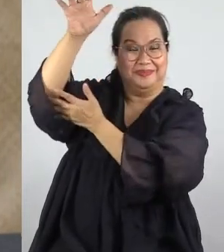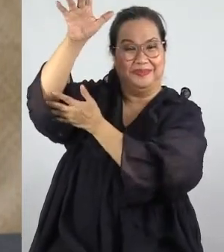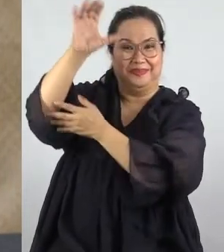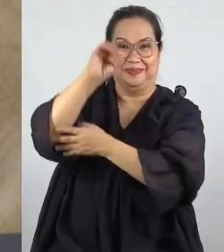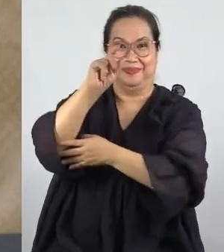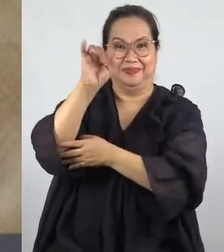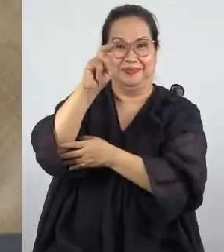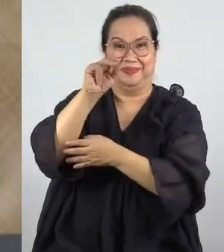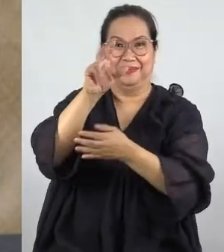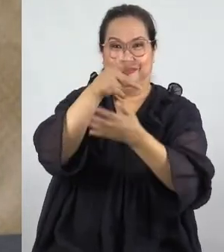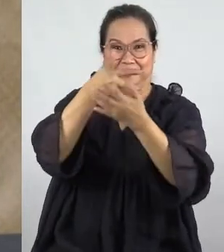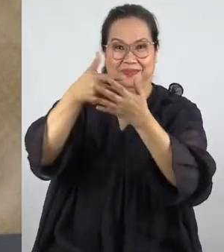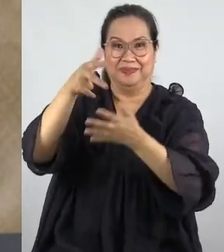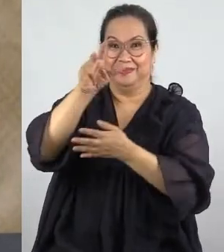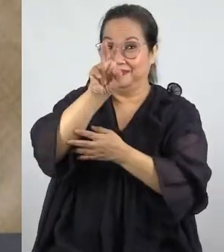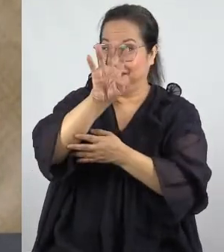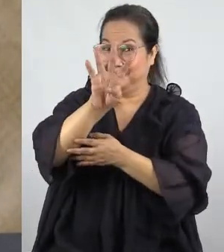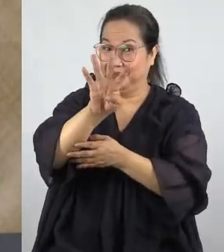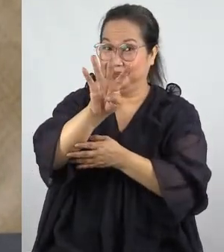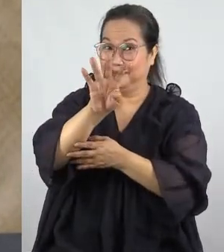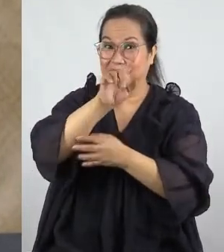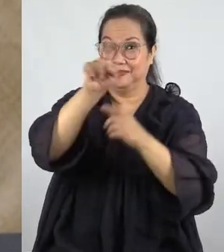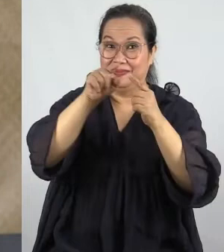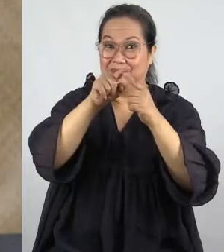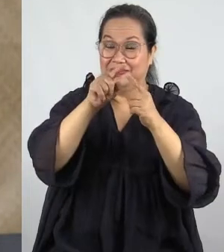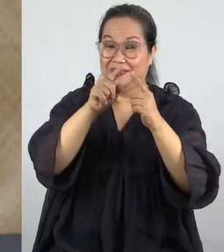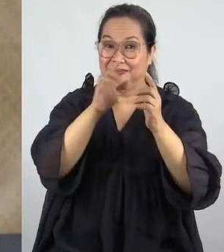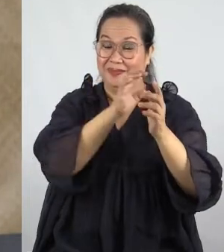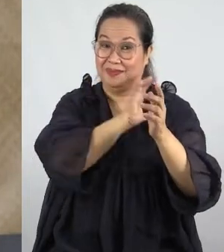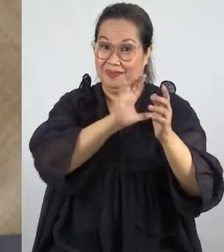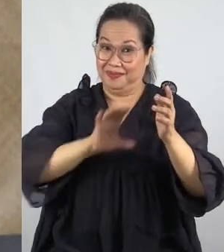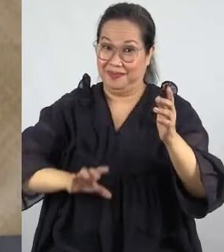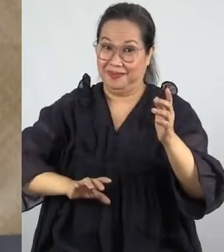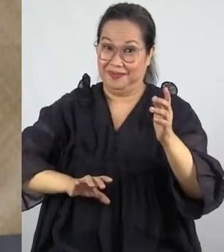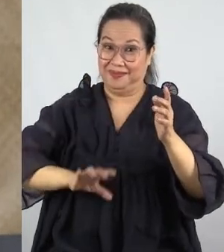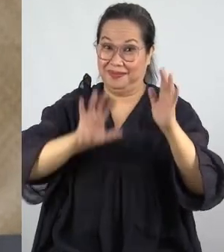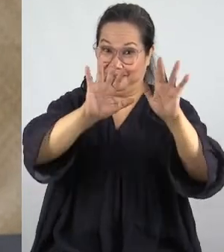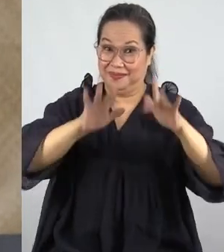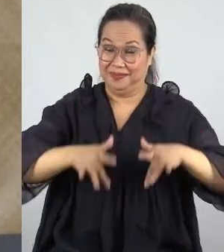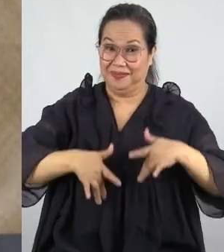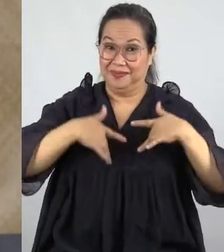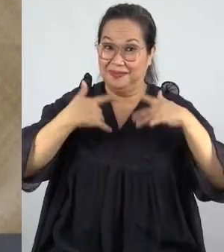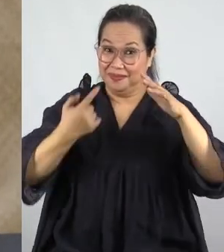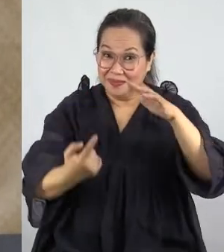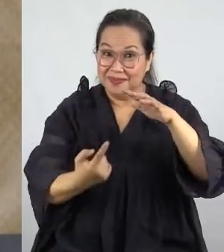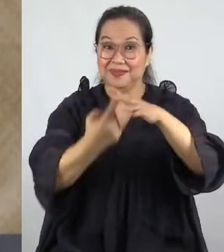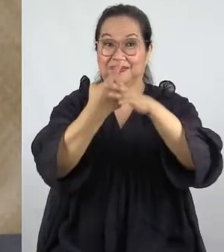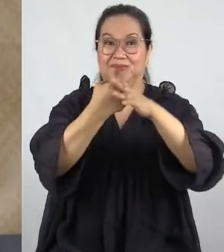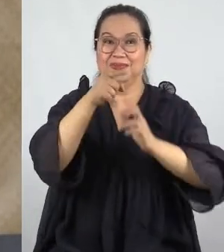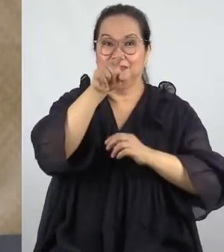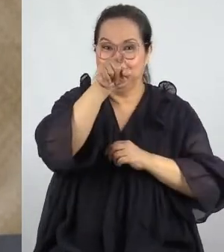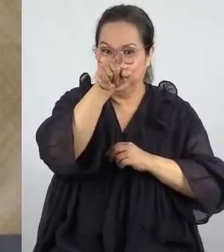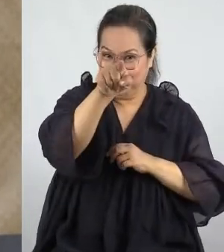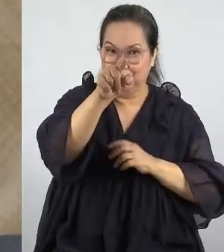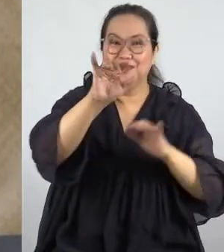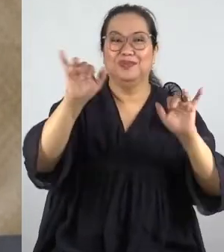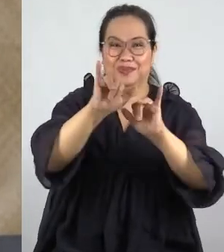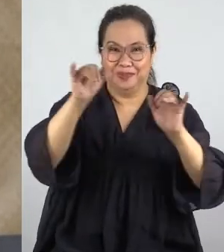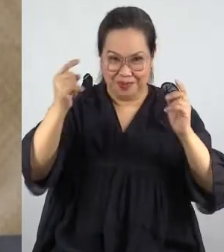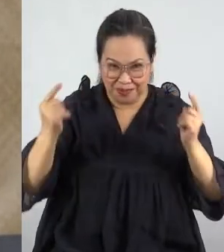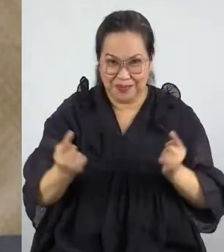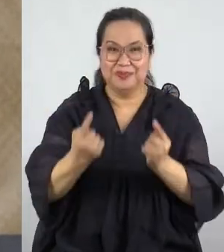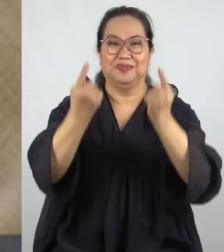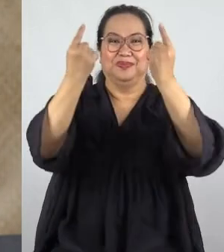3:4. When Christ, who is your life, appears, then you also will appear